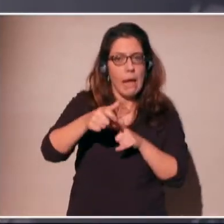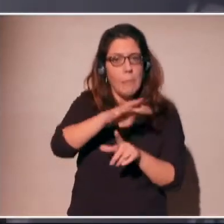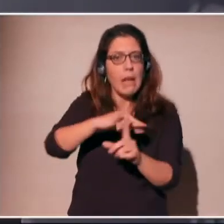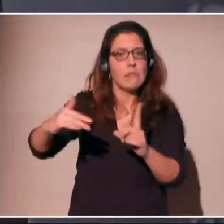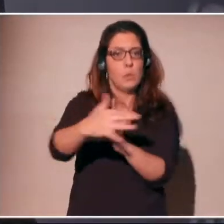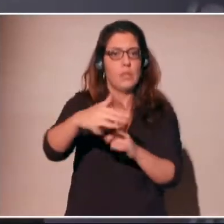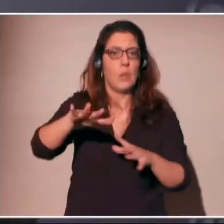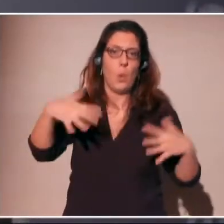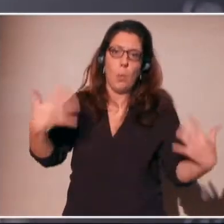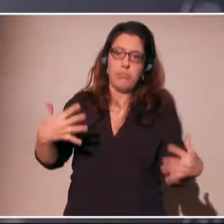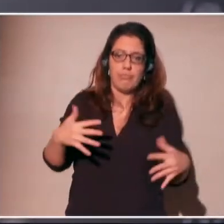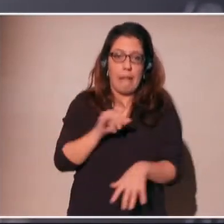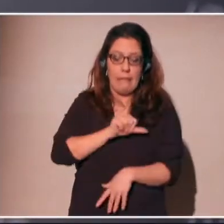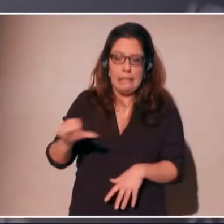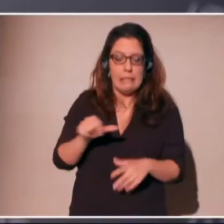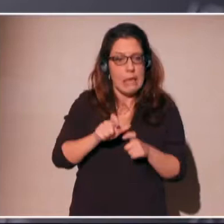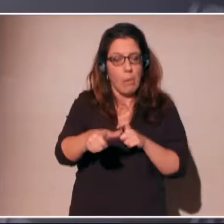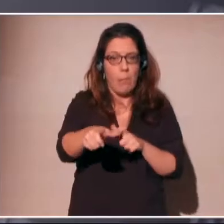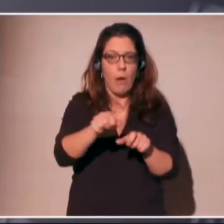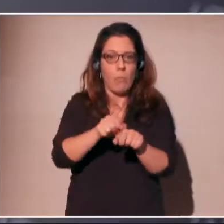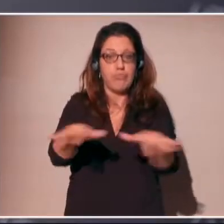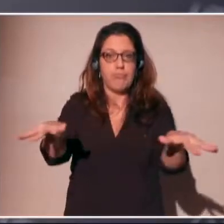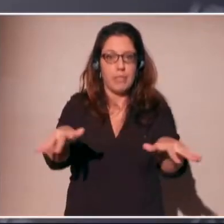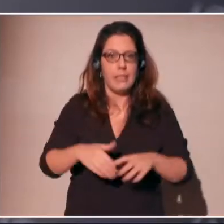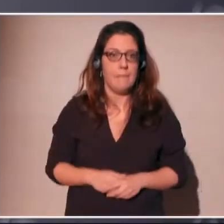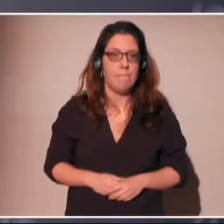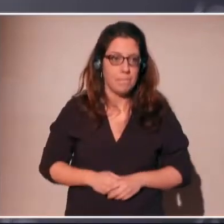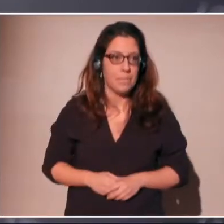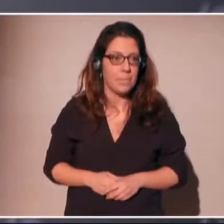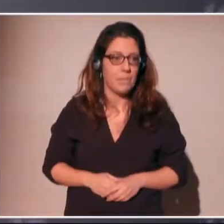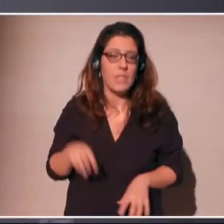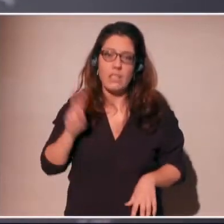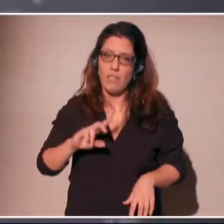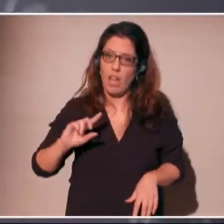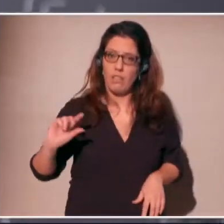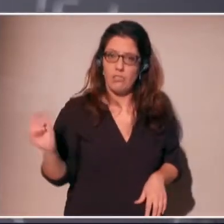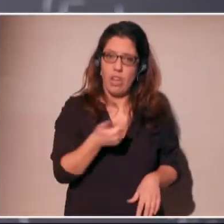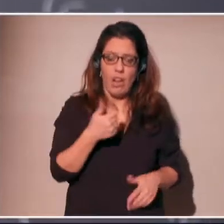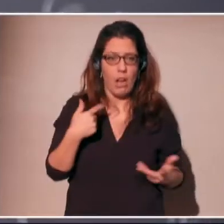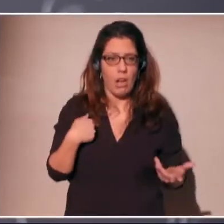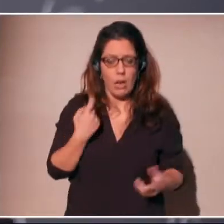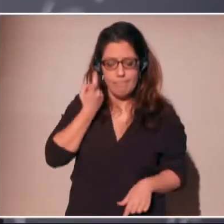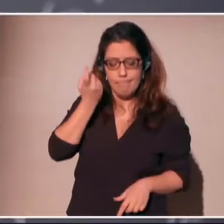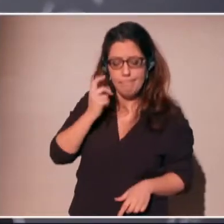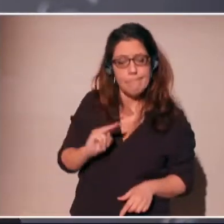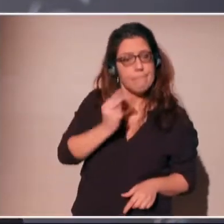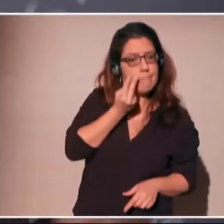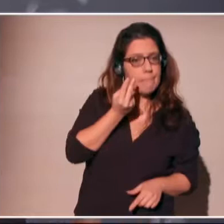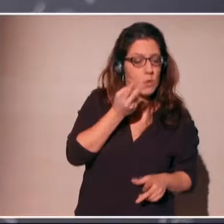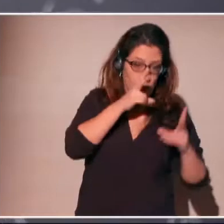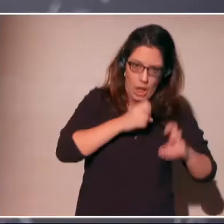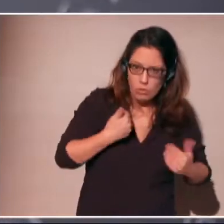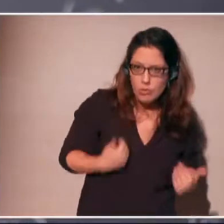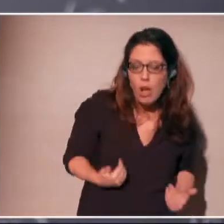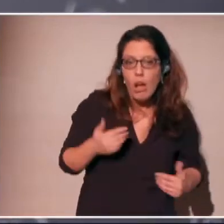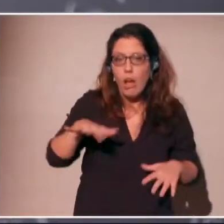sont considérables. Ils sont considérables, on se pose tous ces questions, nous chercheurs, citoyens,